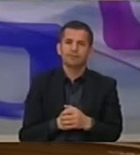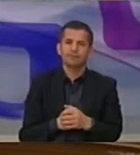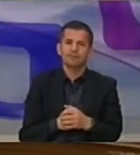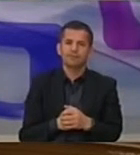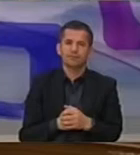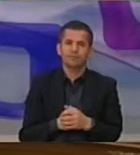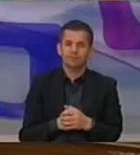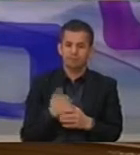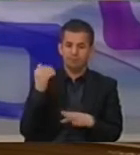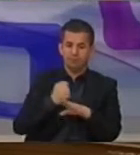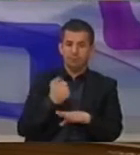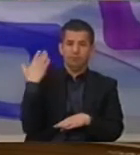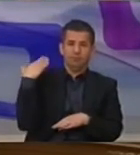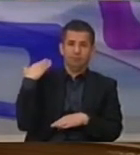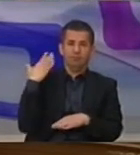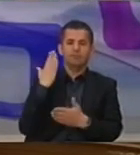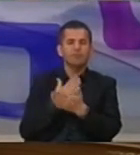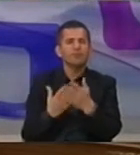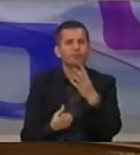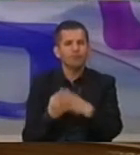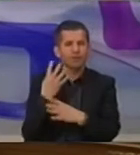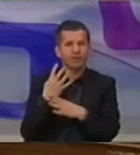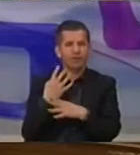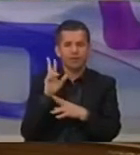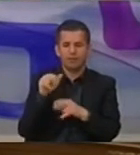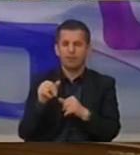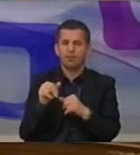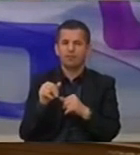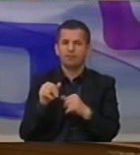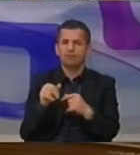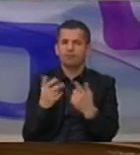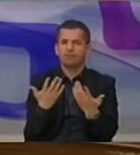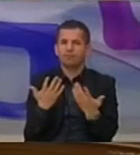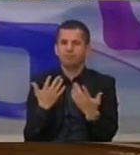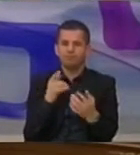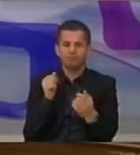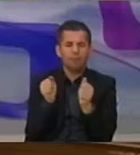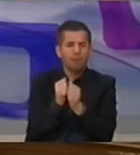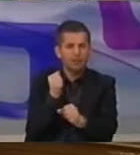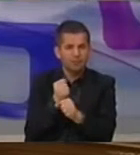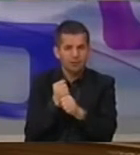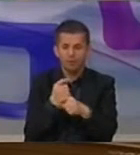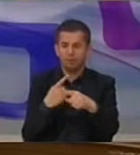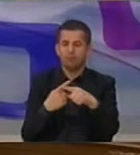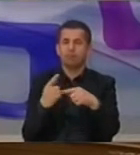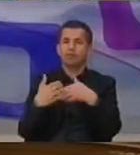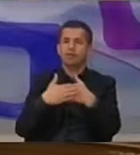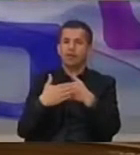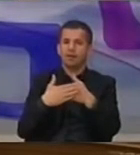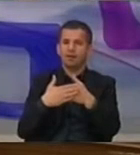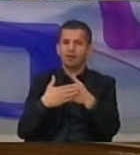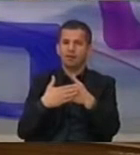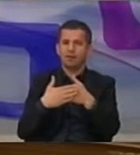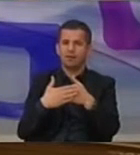Gjatë muajve të kaluar është zhvilluar dhe ka pas bashkëpunim ngushtë dhe përmbajtësor